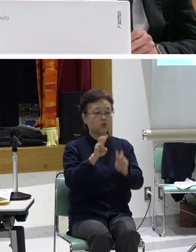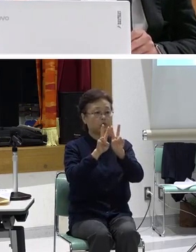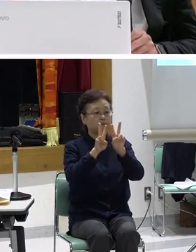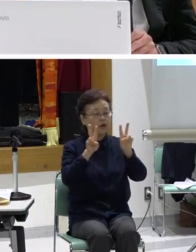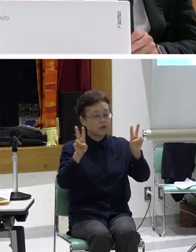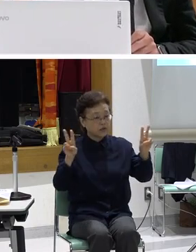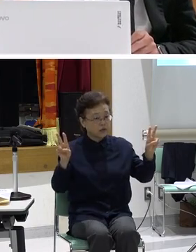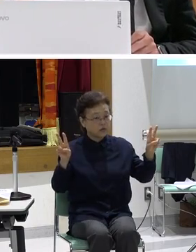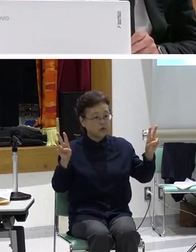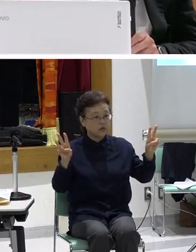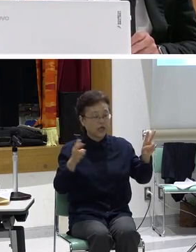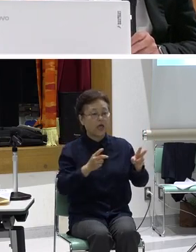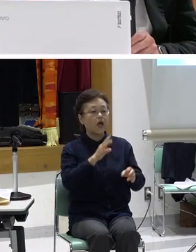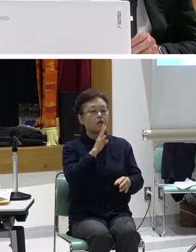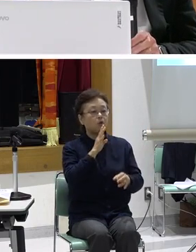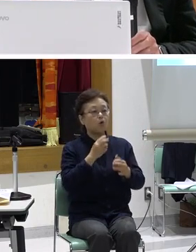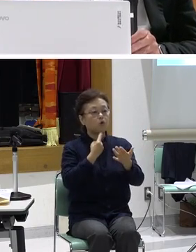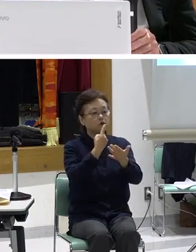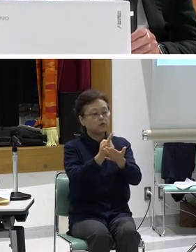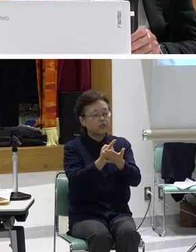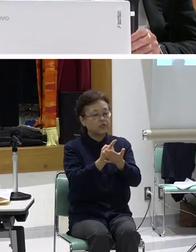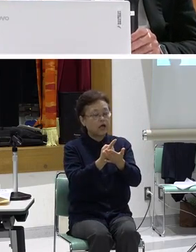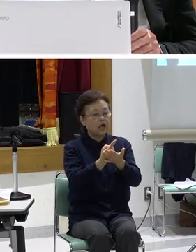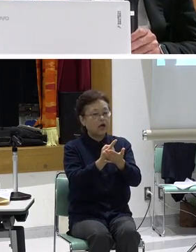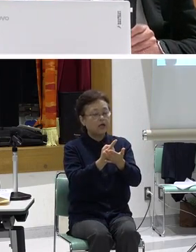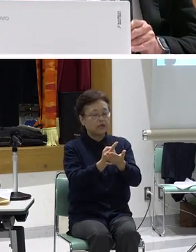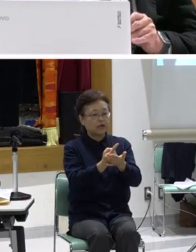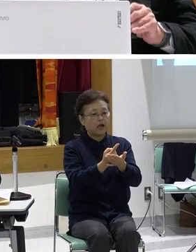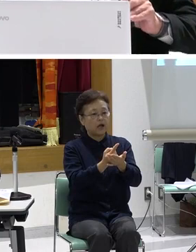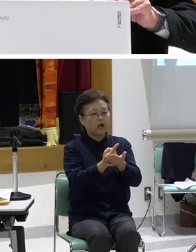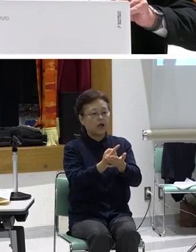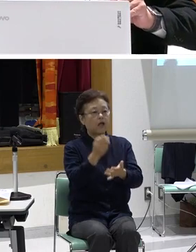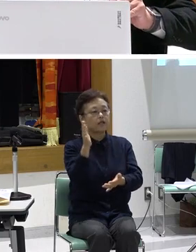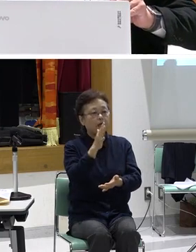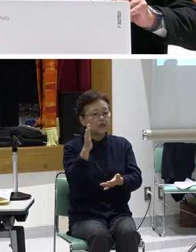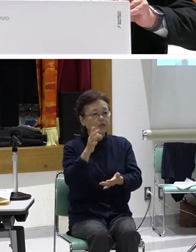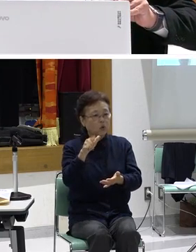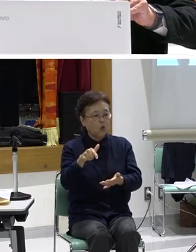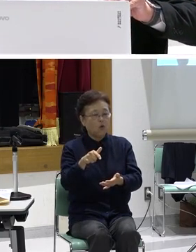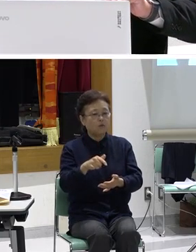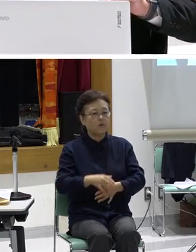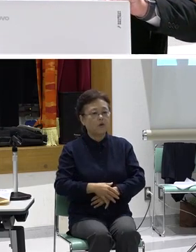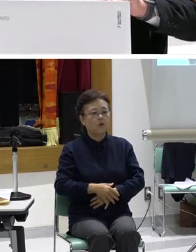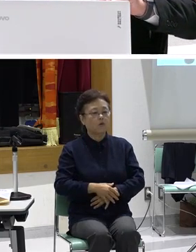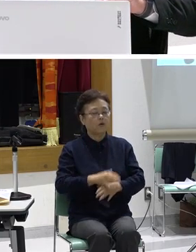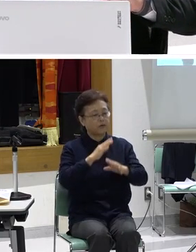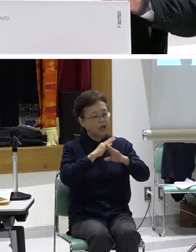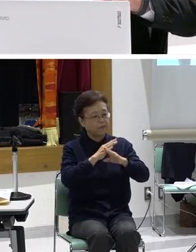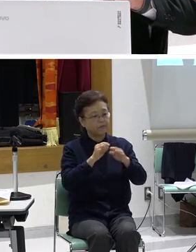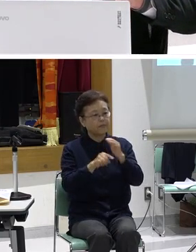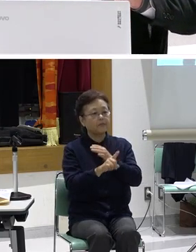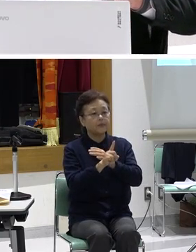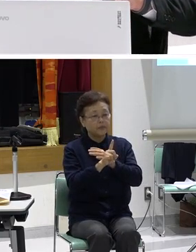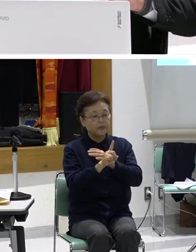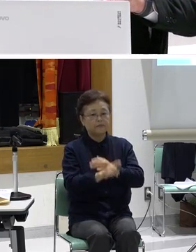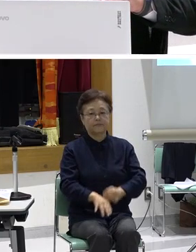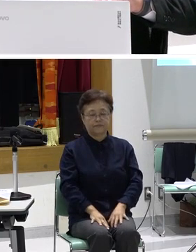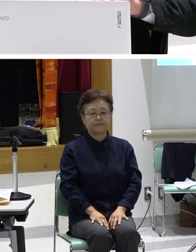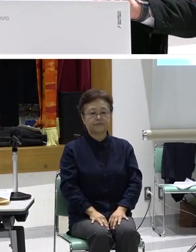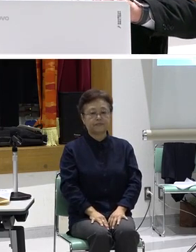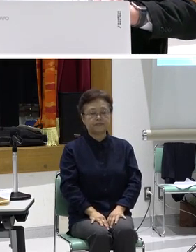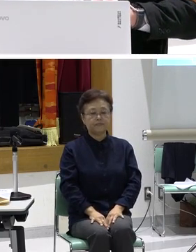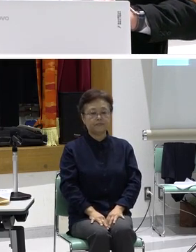インの例、つまり当社参画がないとなぜまずいのかっていう、今は結果として好事例なんです